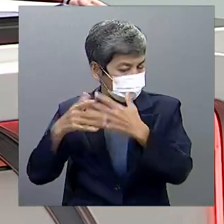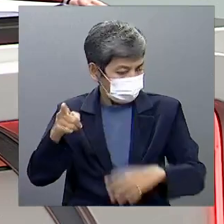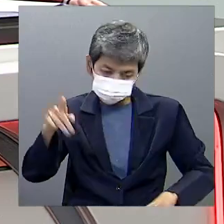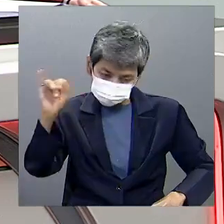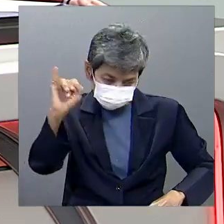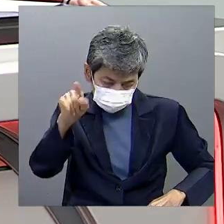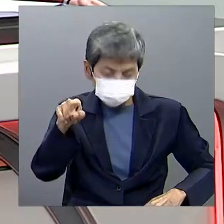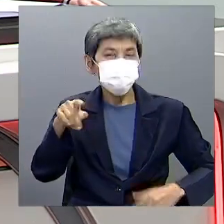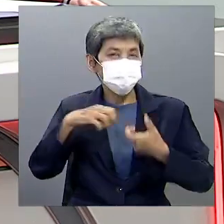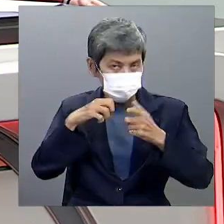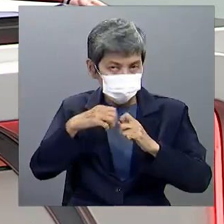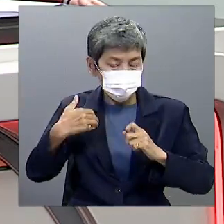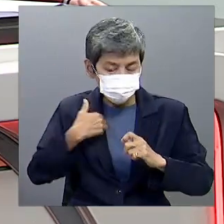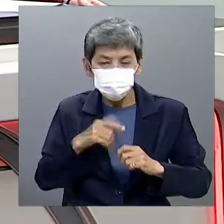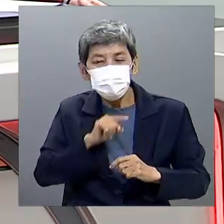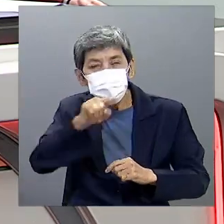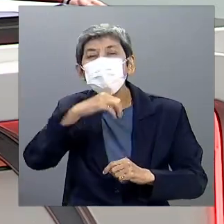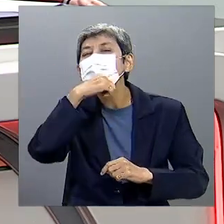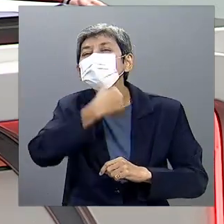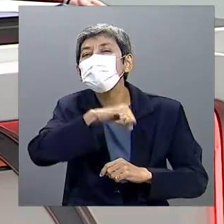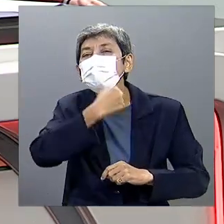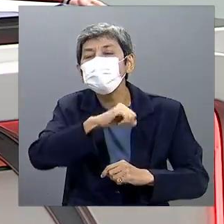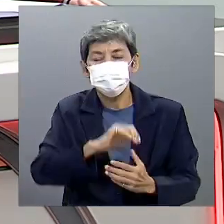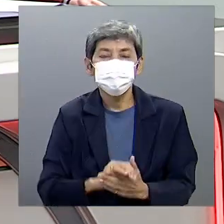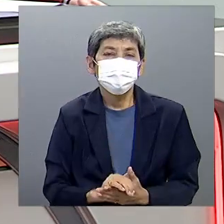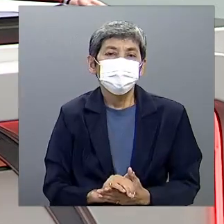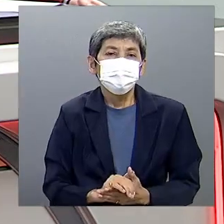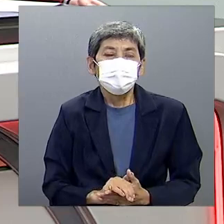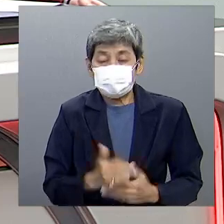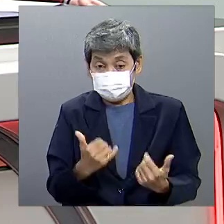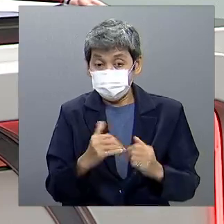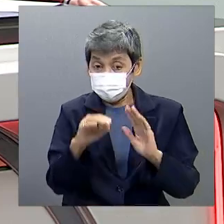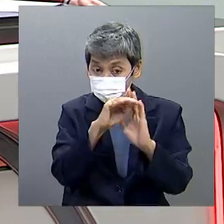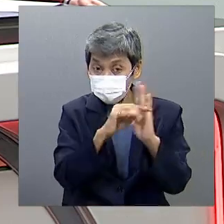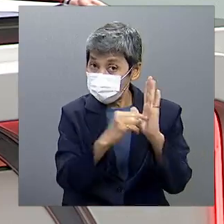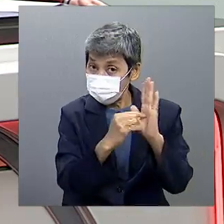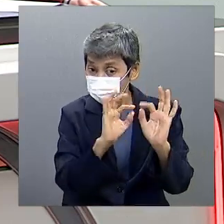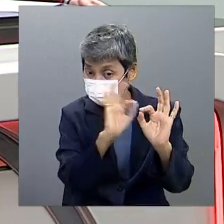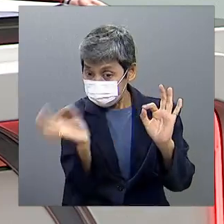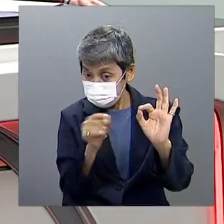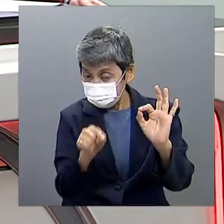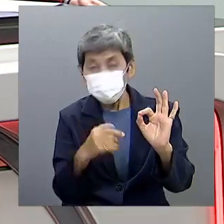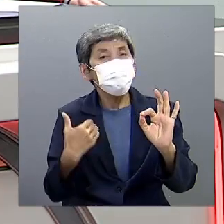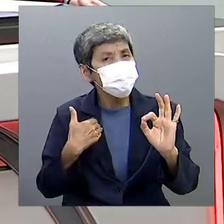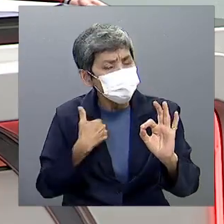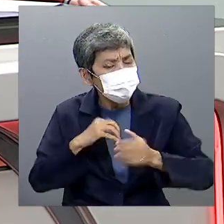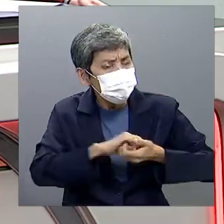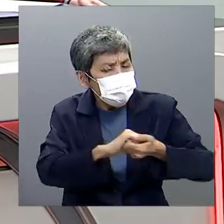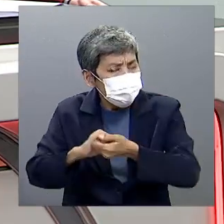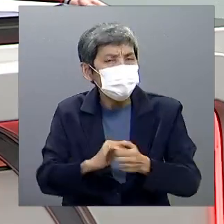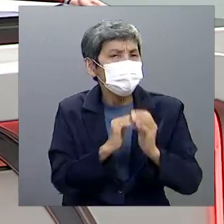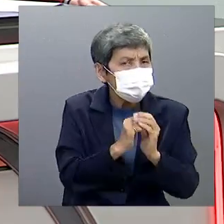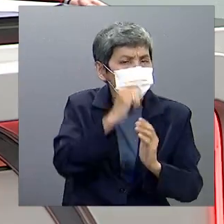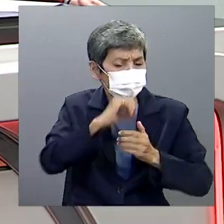าเยือนไต้หวันนะคะนอกจากนี้ในแถลงการยังมีการยืนยันถึงความสัมพันธ์ระหว่างจีนกับไทย